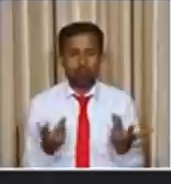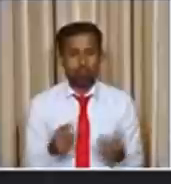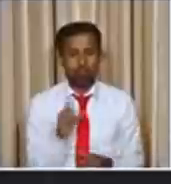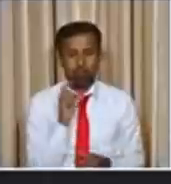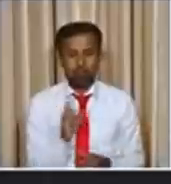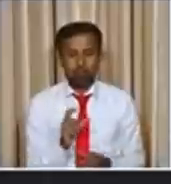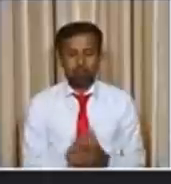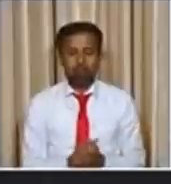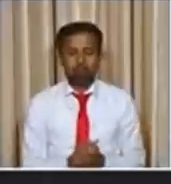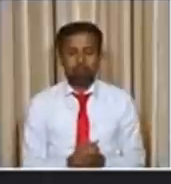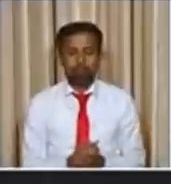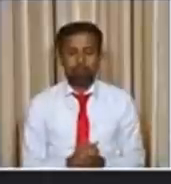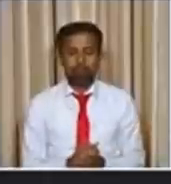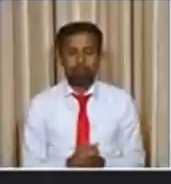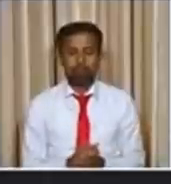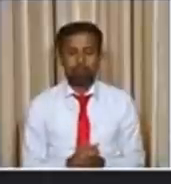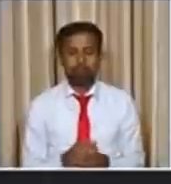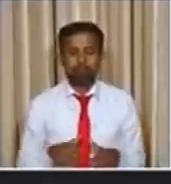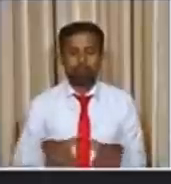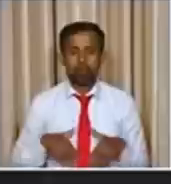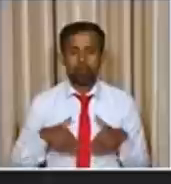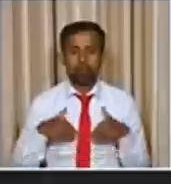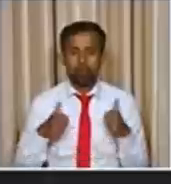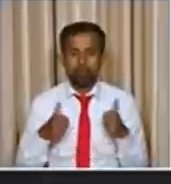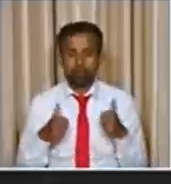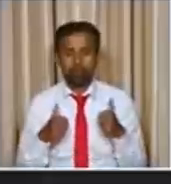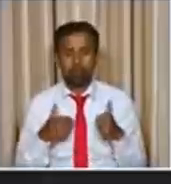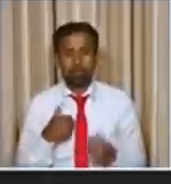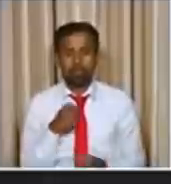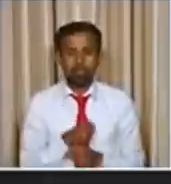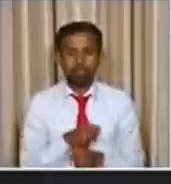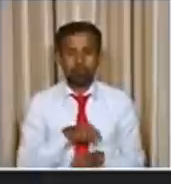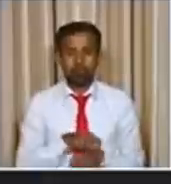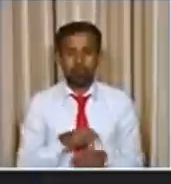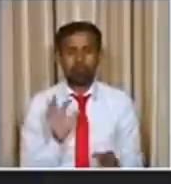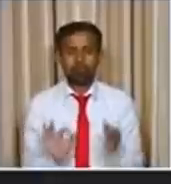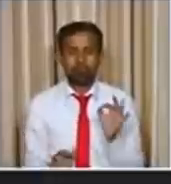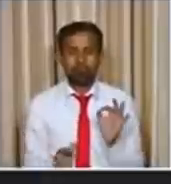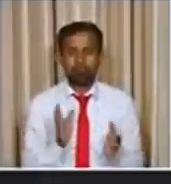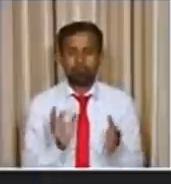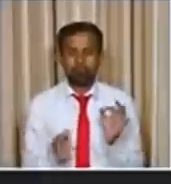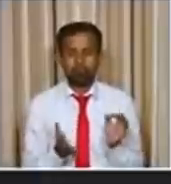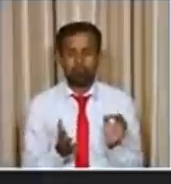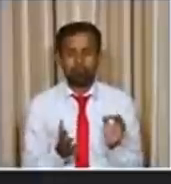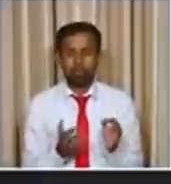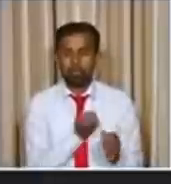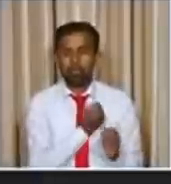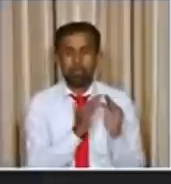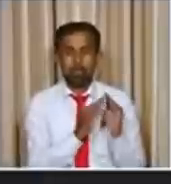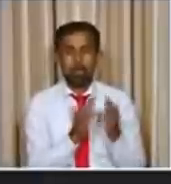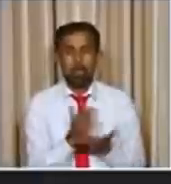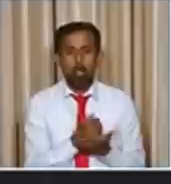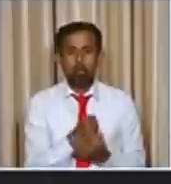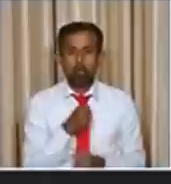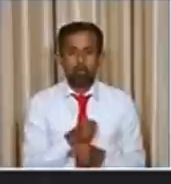சுகாதாரம் பிரச்சனை. எங்கட அரசாங்க காலத்தில் நாங்கள் தோட்டத்தில் இருந்த ஆஸ்பத்திரியெல்லாம் அரசாங்கம் எடுத்தாச்சு, கௌரவ தொண்டமன் அமைச்சர் இந்த காலத்தில். இப்போ அதையெல்லாம் உங்கள்கிட்ட